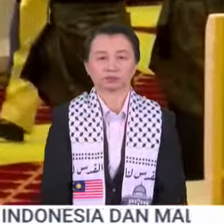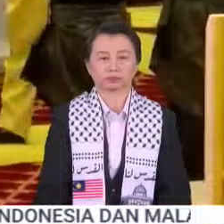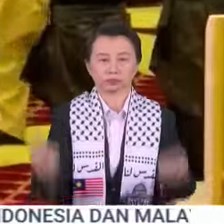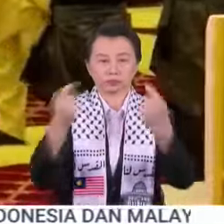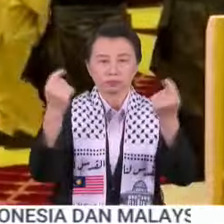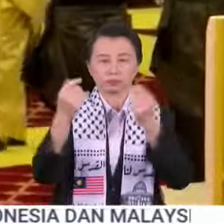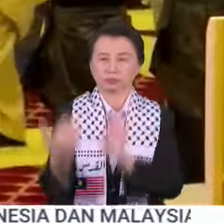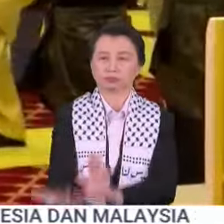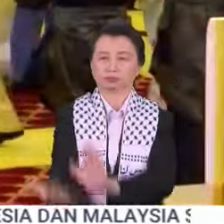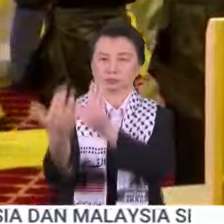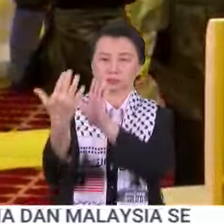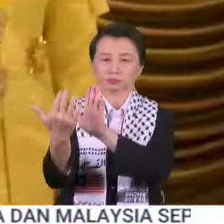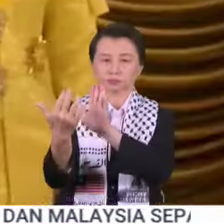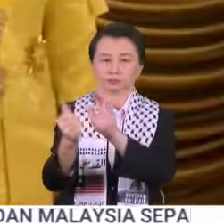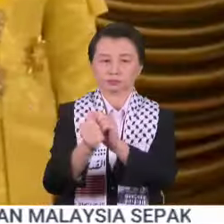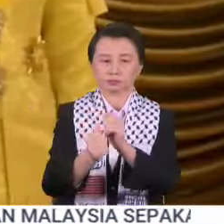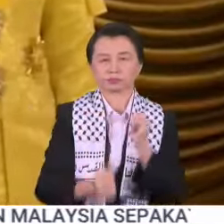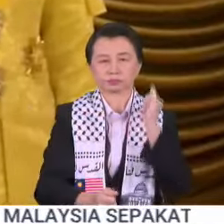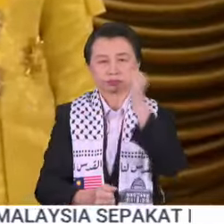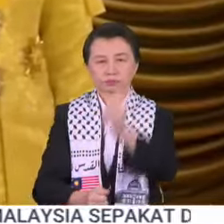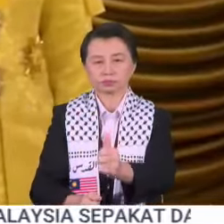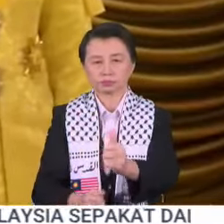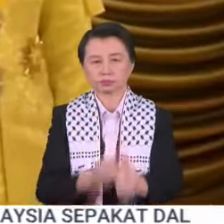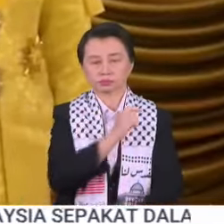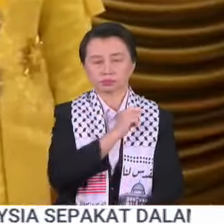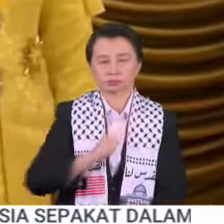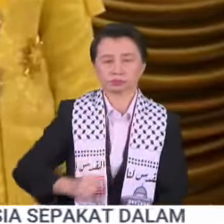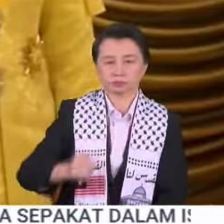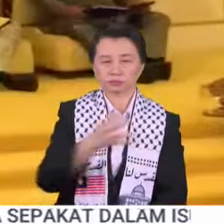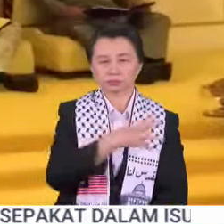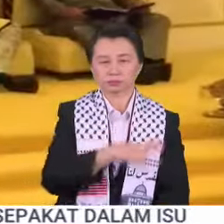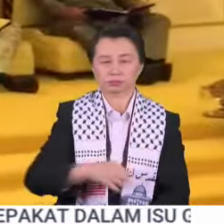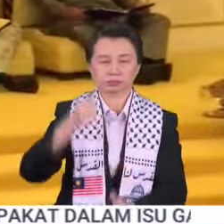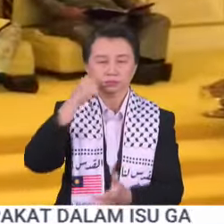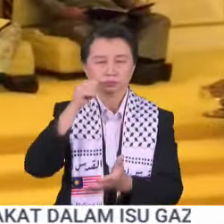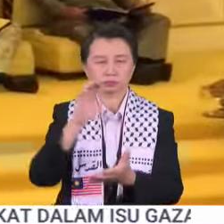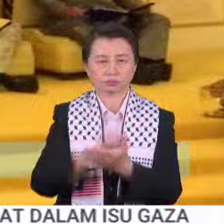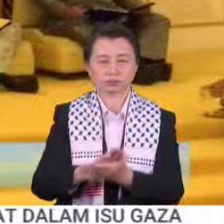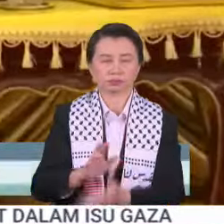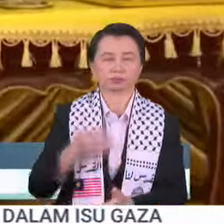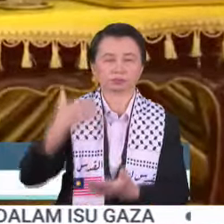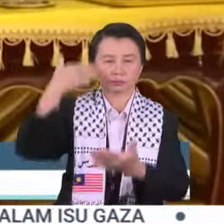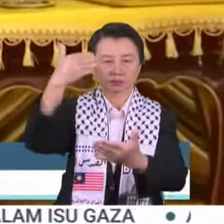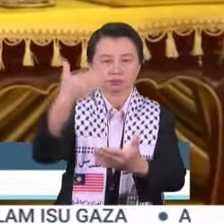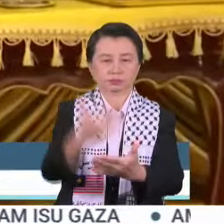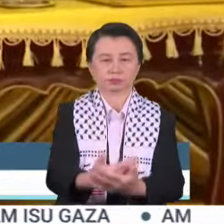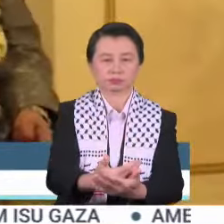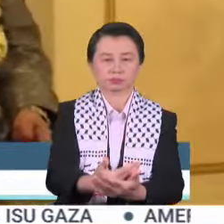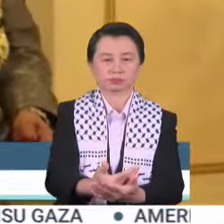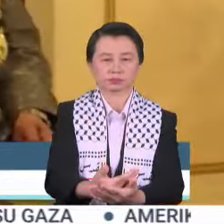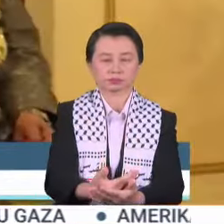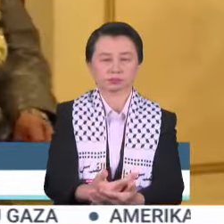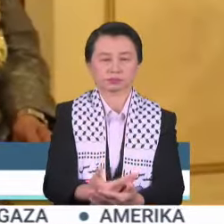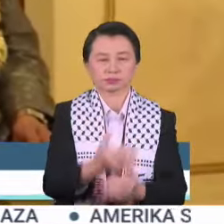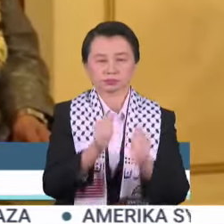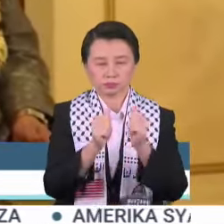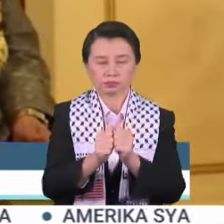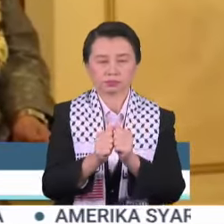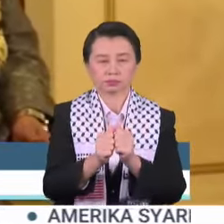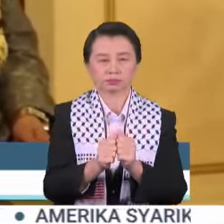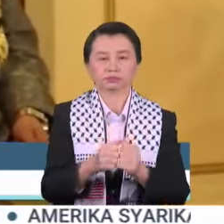Istiadat mengadap dimulakan dengan keberangkatan tiba Tuanku Muhriz dan Tunku Ampuan Besar Tuanku Aisyah Rohani Tengku Besar